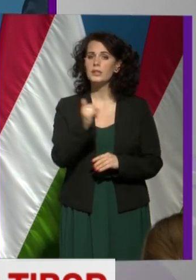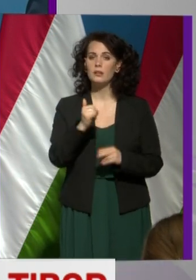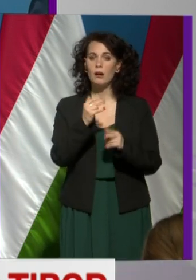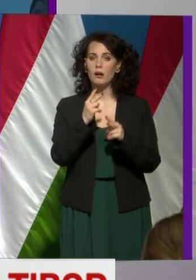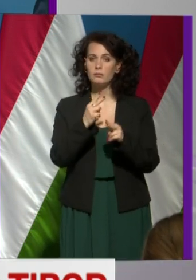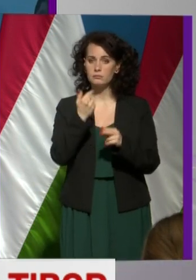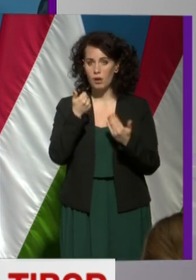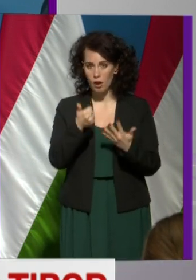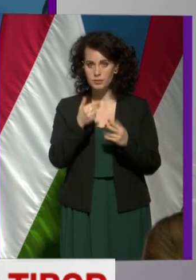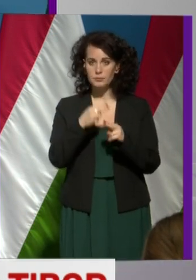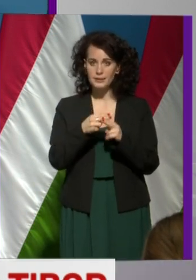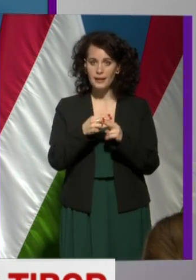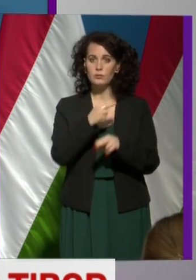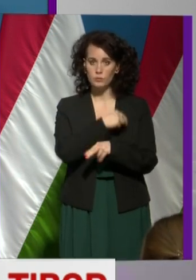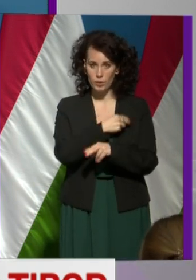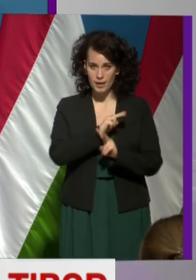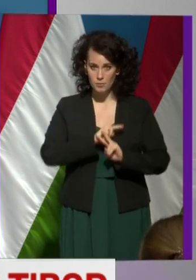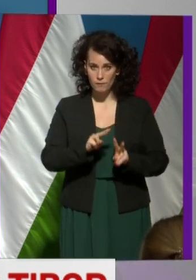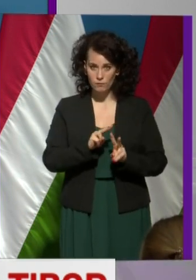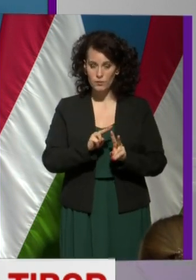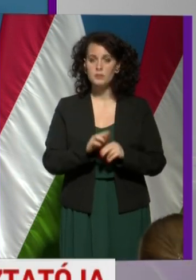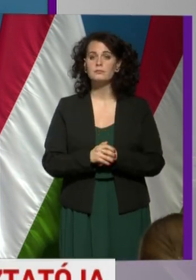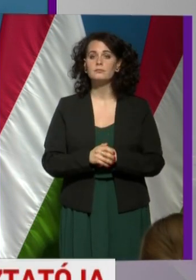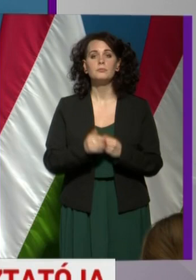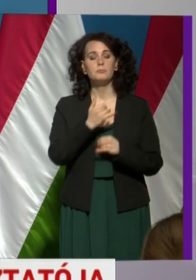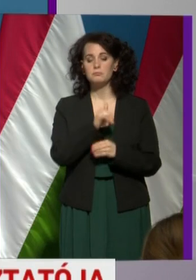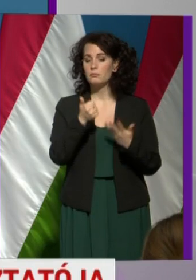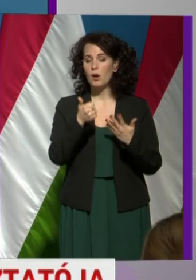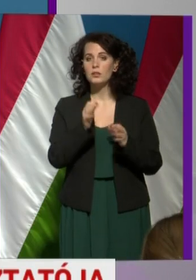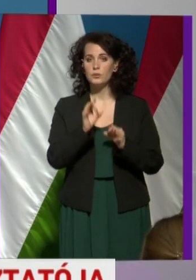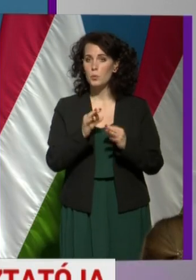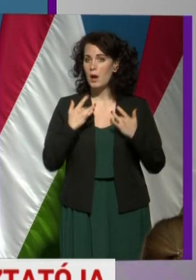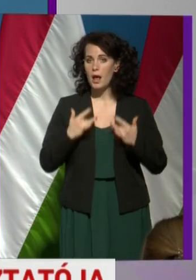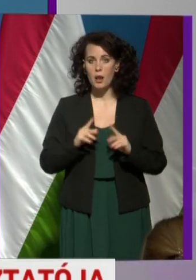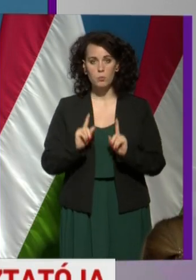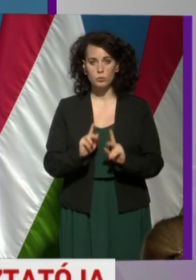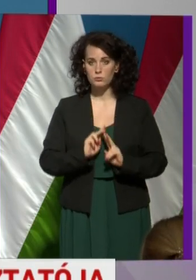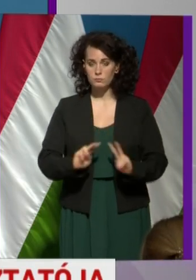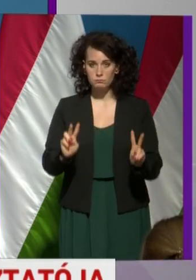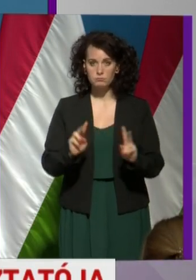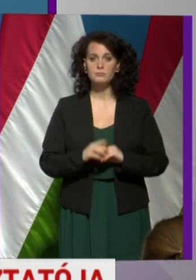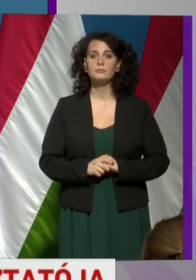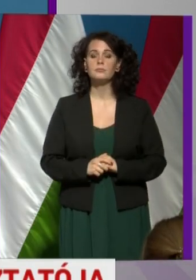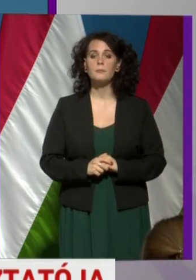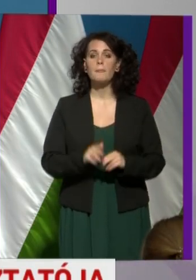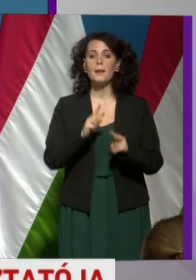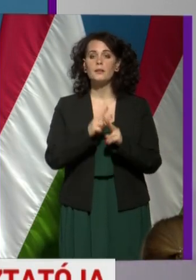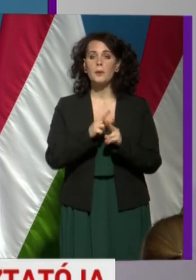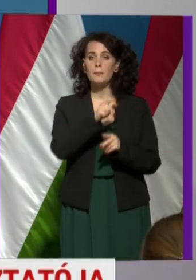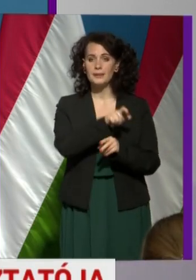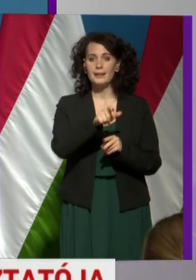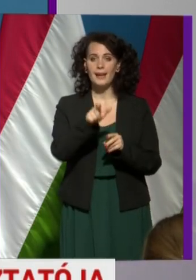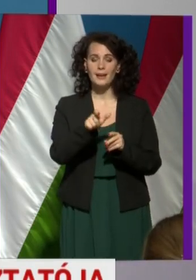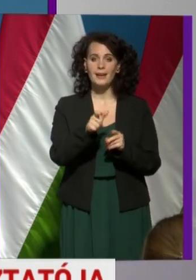beteg kórházban van, és mind a 6 betegnek jó az állapota. A betegek egy része